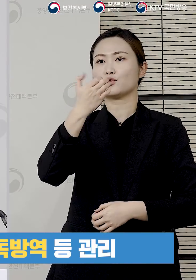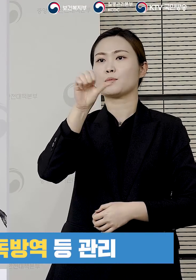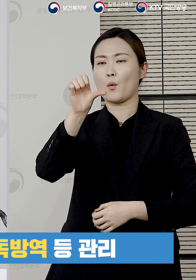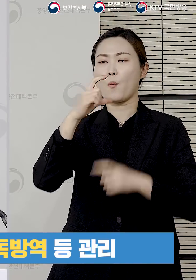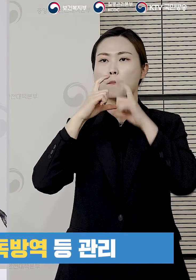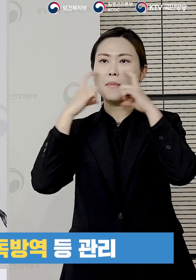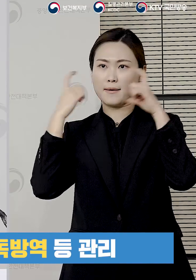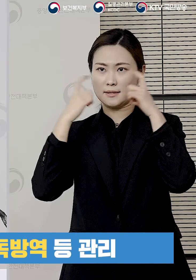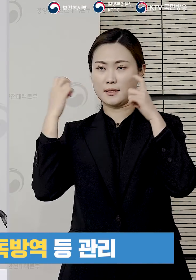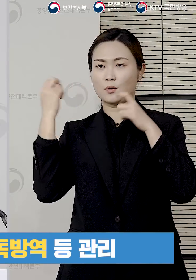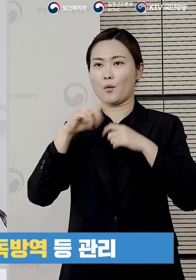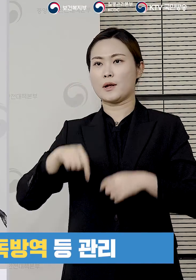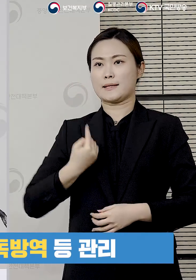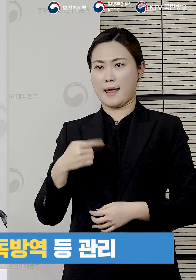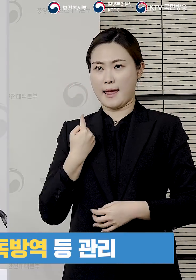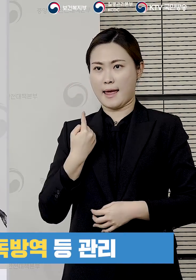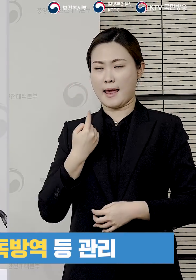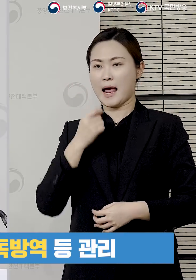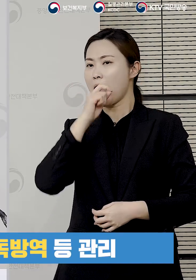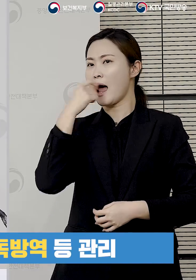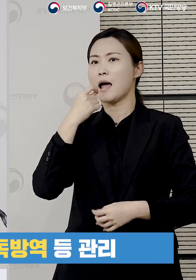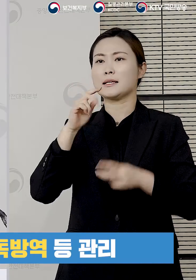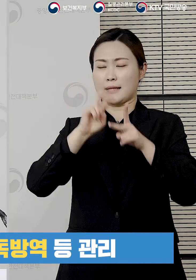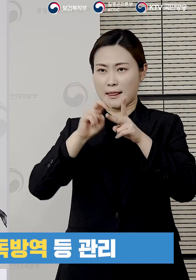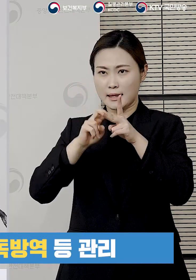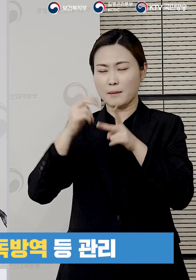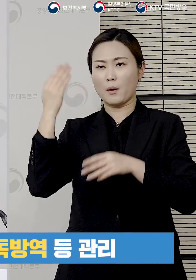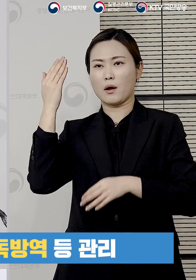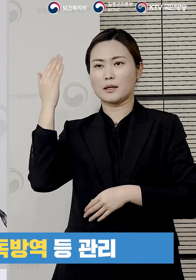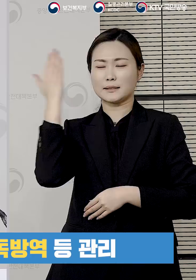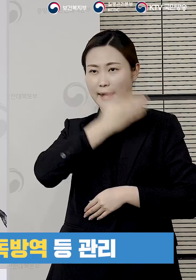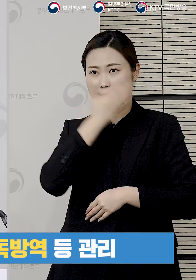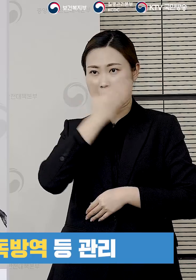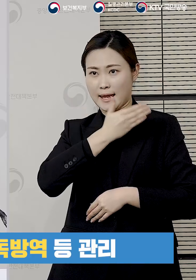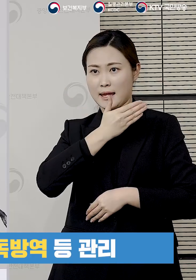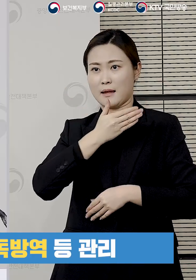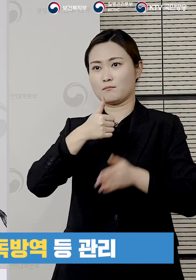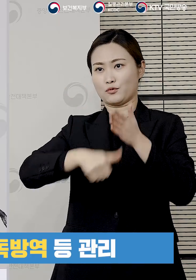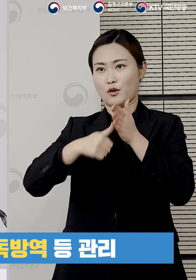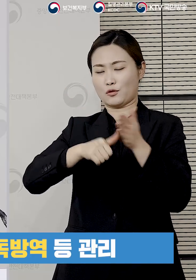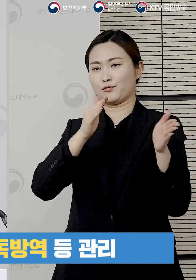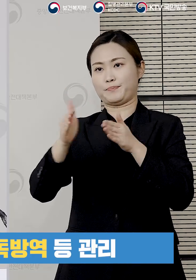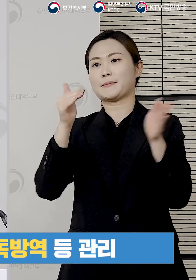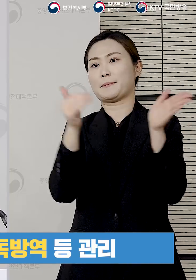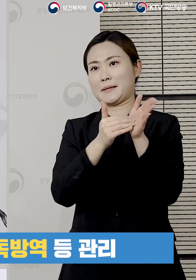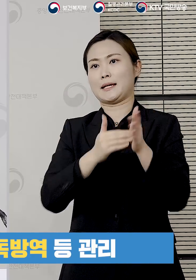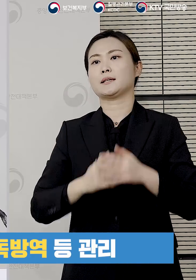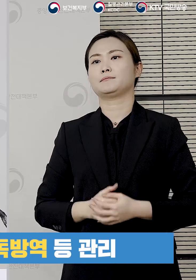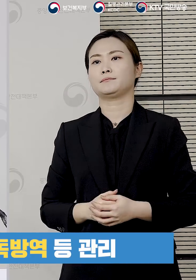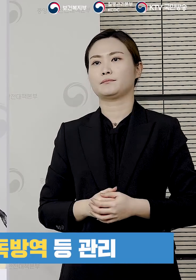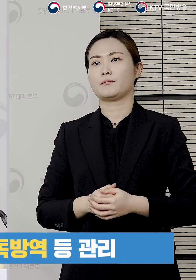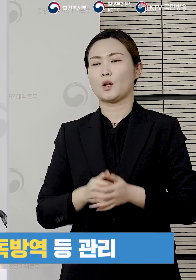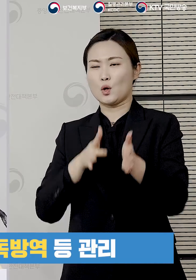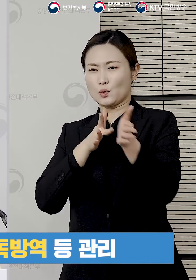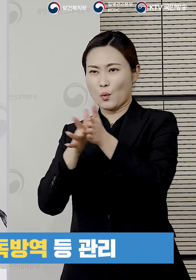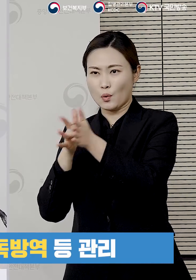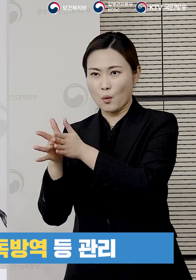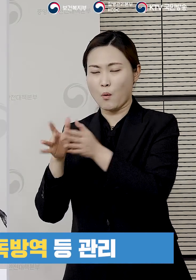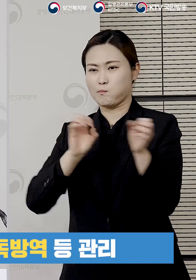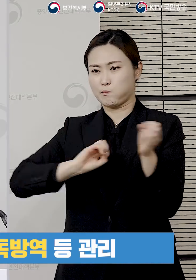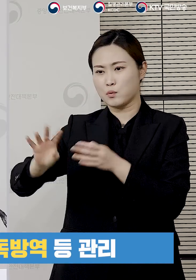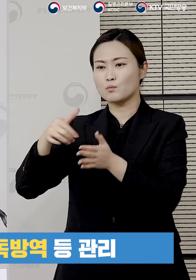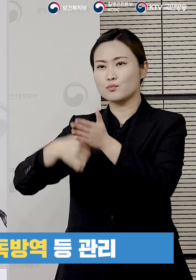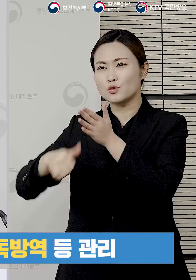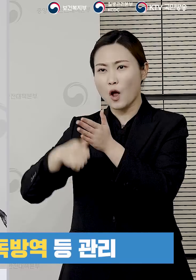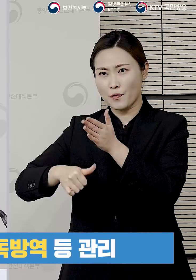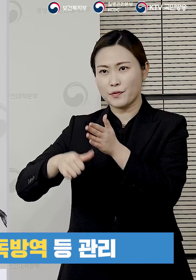1,000개, N95 방역용 마스크와 자가관리 위생키트 등 방역 물품 등을 준비하고 있습니다. 소독 방역, 폐기물